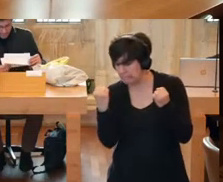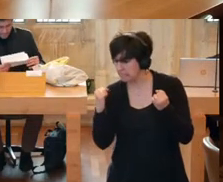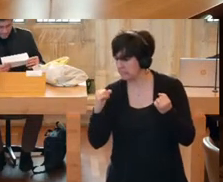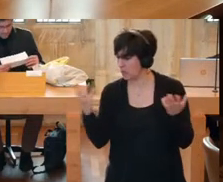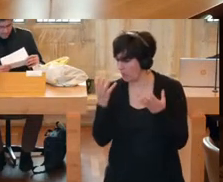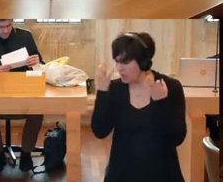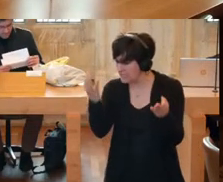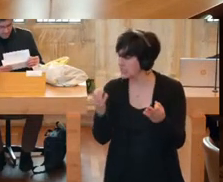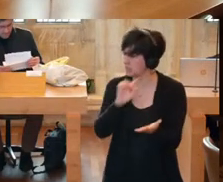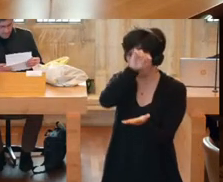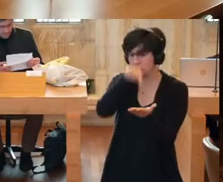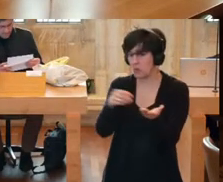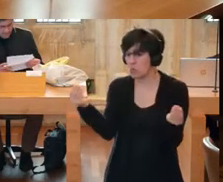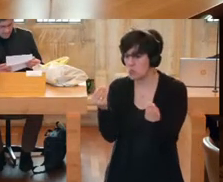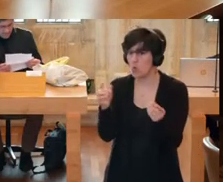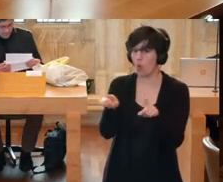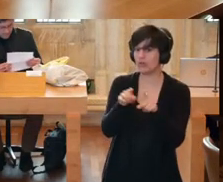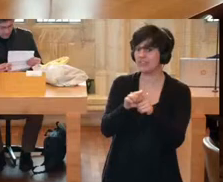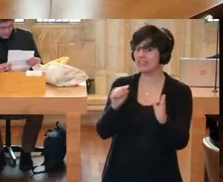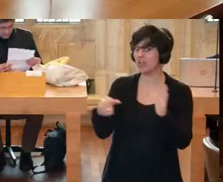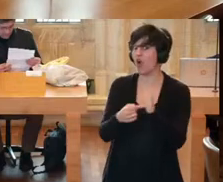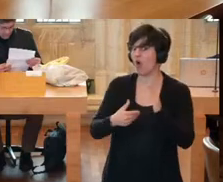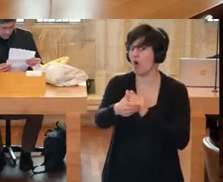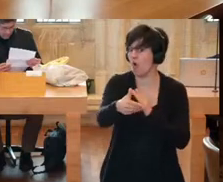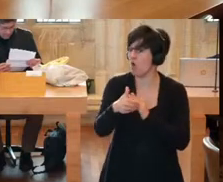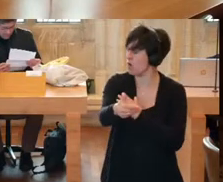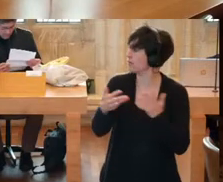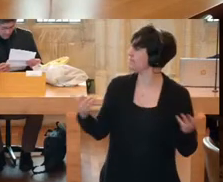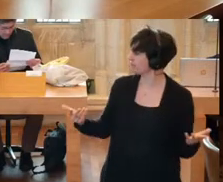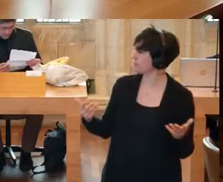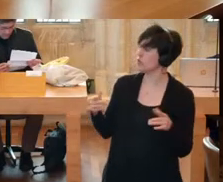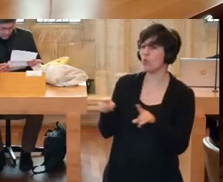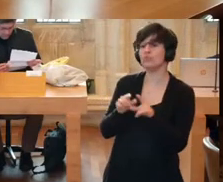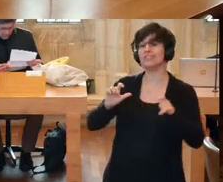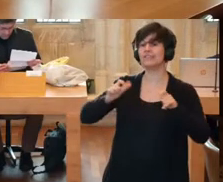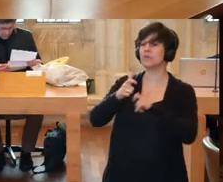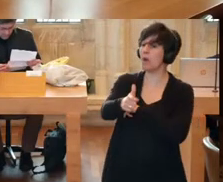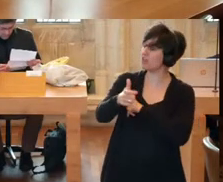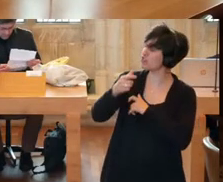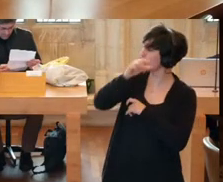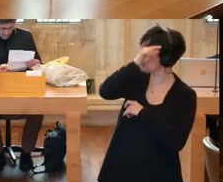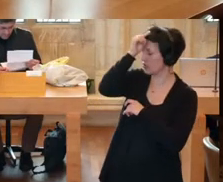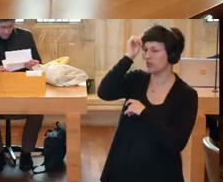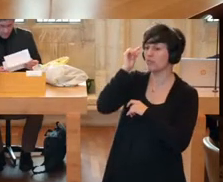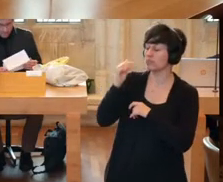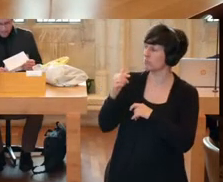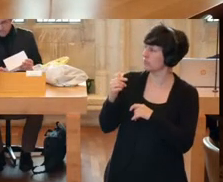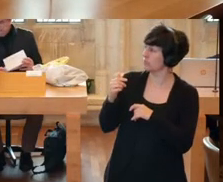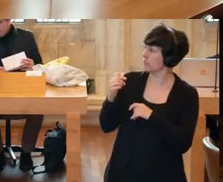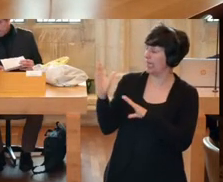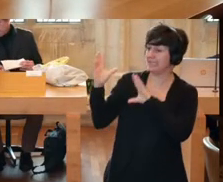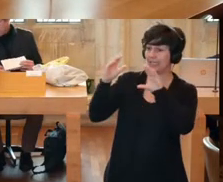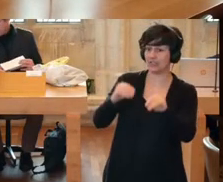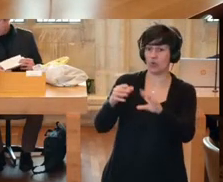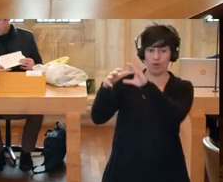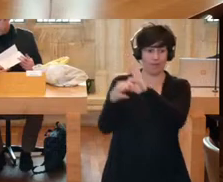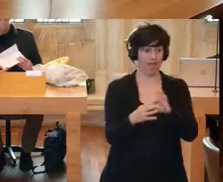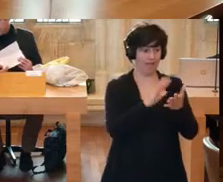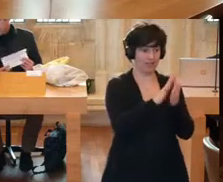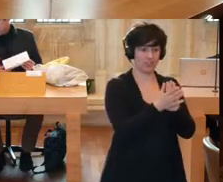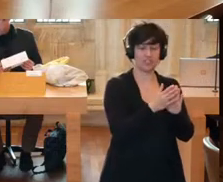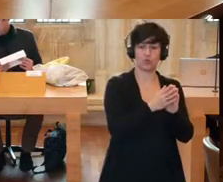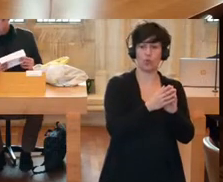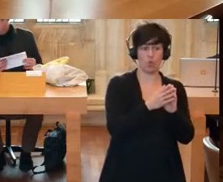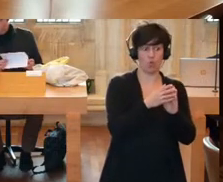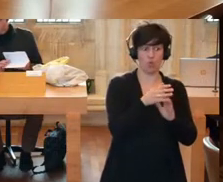constitué? Où sera-t-il placé? Et à quelle échéance? Et cette démarche sera-t-elle engagée en lien avec les personnes concernées et l'association